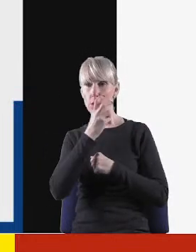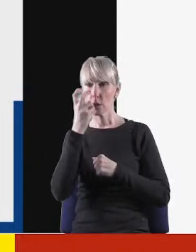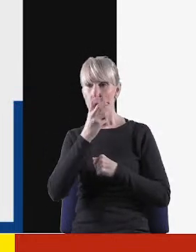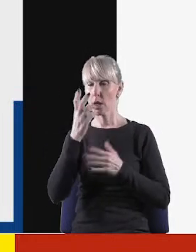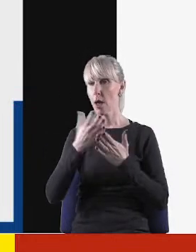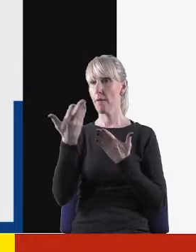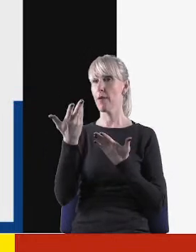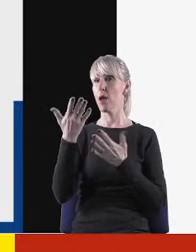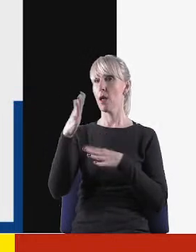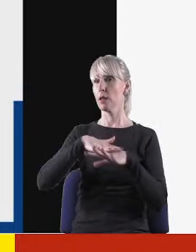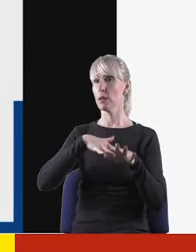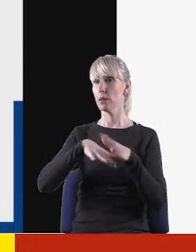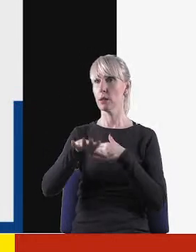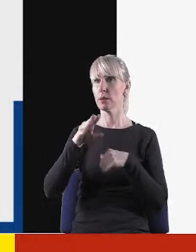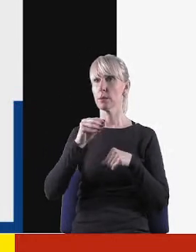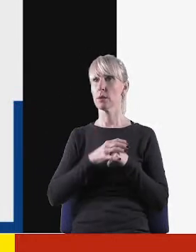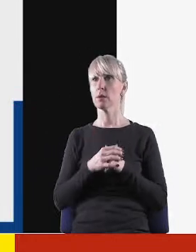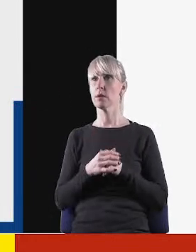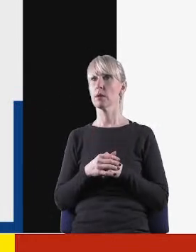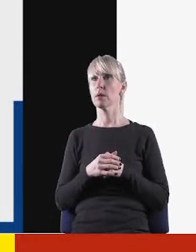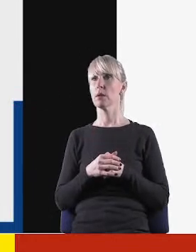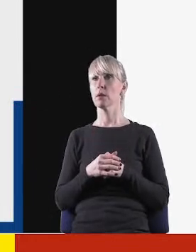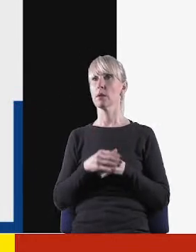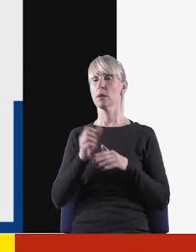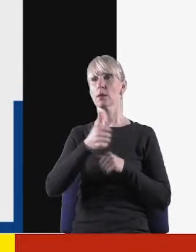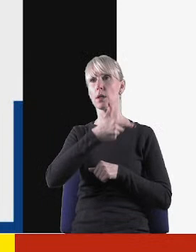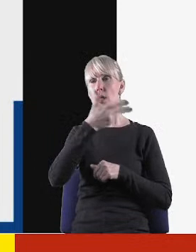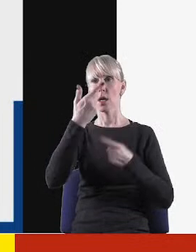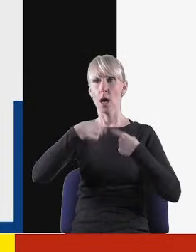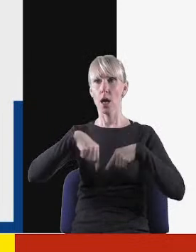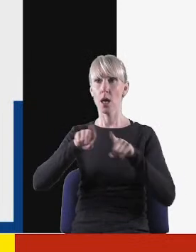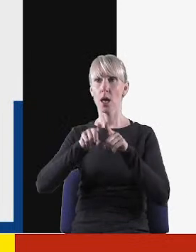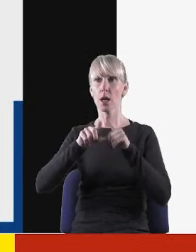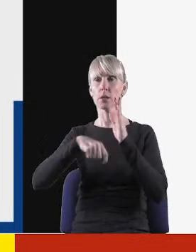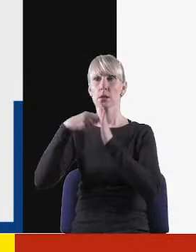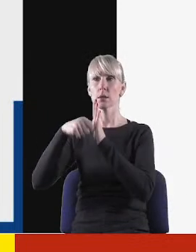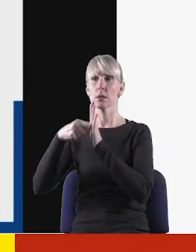zdobyć szlify, między innymi technika realizacji nagrań, czy